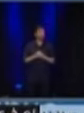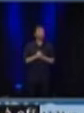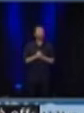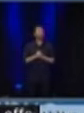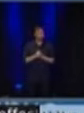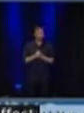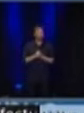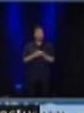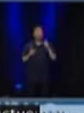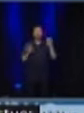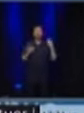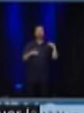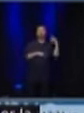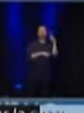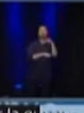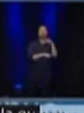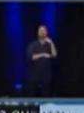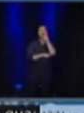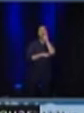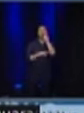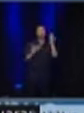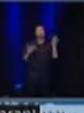moins de 12 ans? Je sais qu'il y a